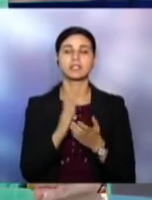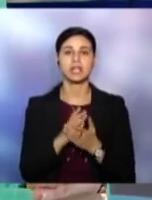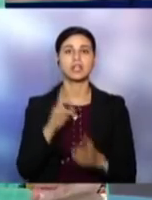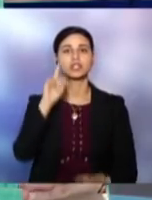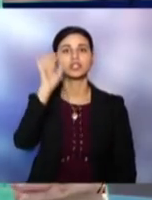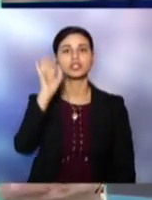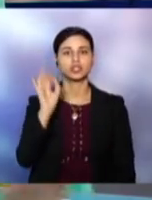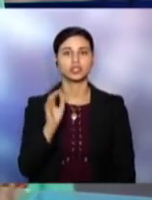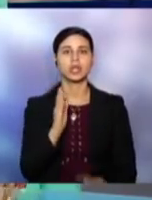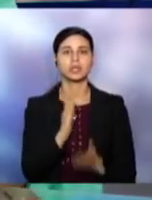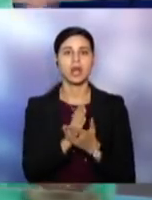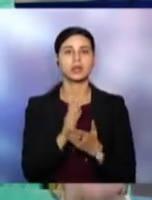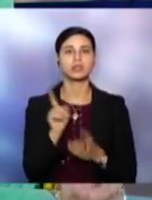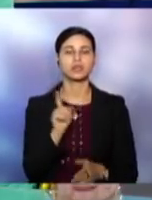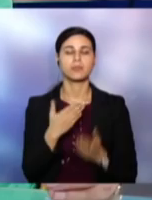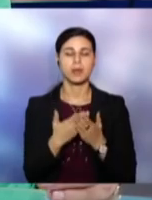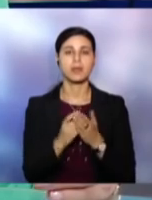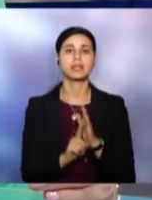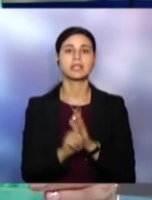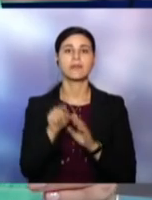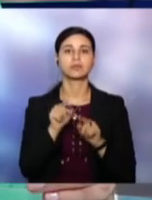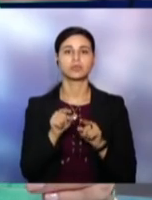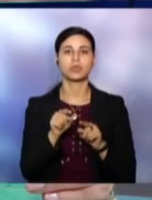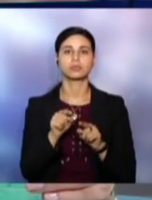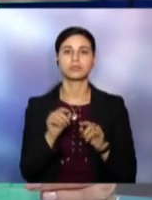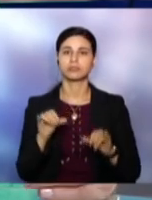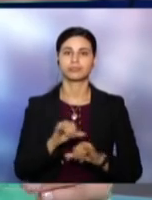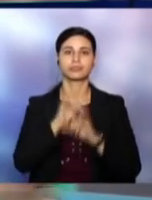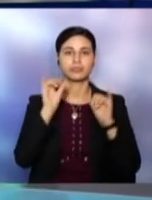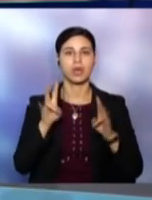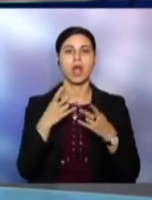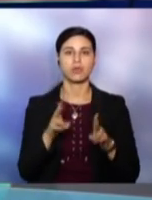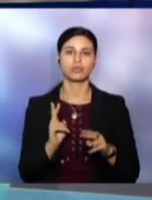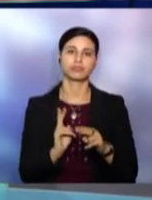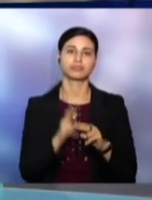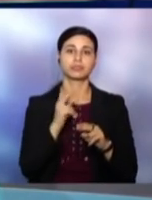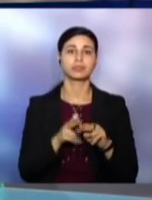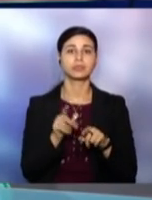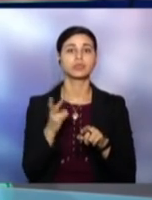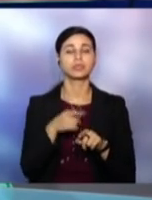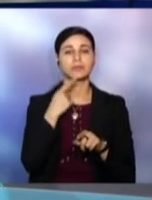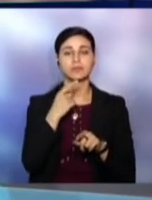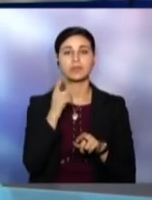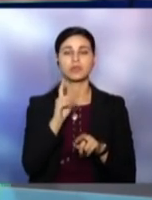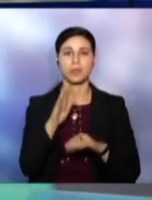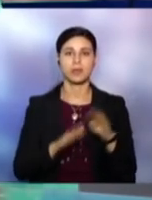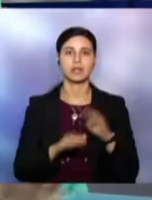ხშირად გამოიყენება, რომ აი დავიწყოთ ანტიბიოტიკი, რომ აღარ განვითარდეს ინფექცია, აქ უნდა ვთქვა, რომ პრაქტიკულად ესეთი